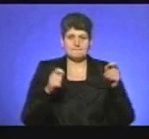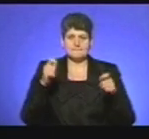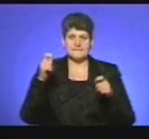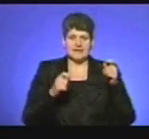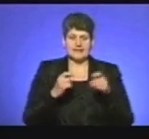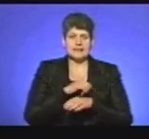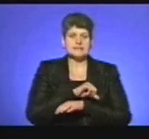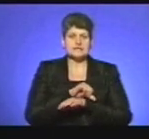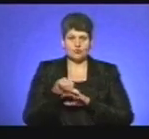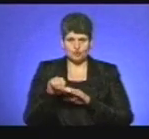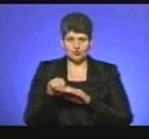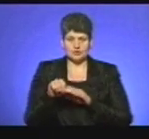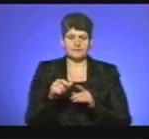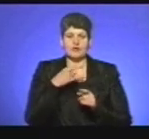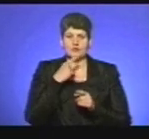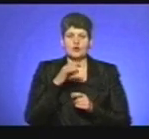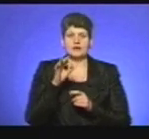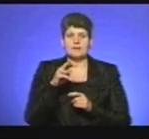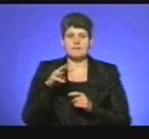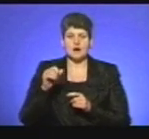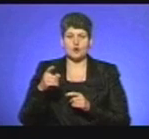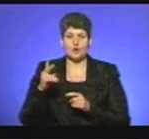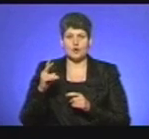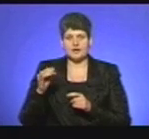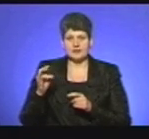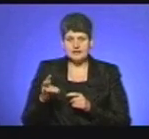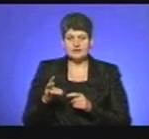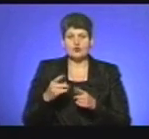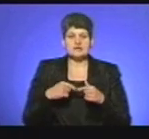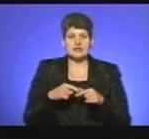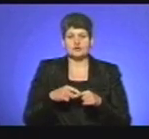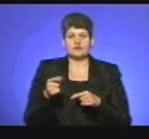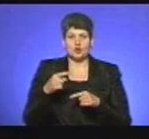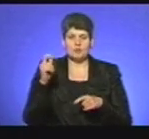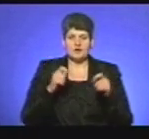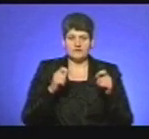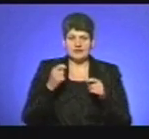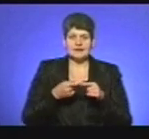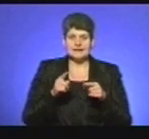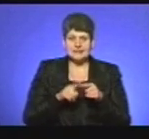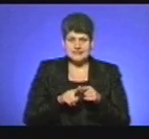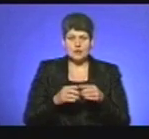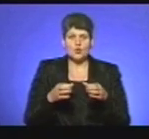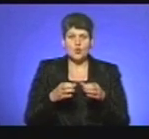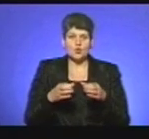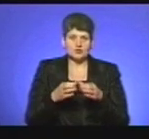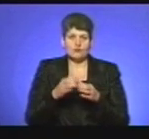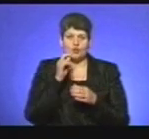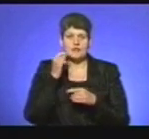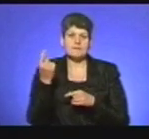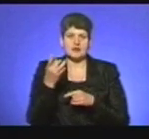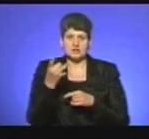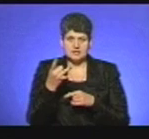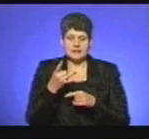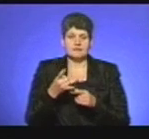з-за кордону. За словами Олега Макогона, організатора у Тернополі фестивалю, ці гурти в Україні вперше. Нам вдалося